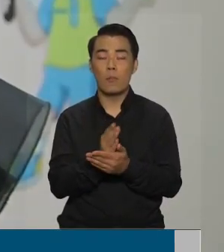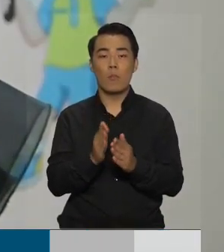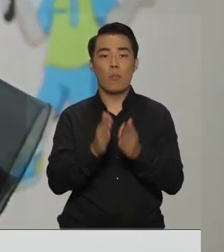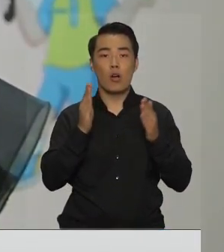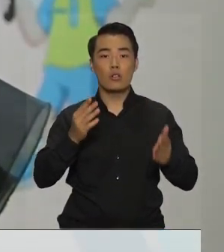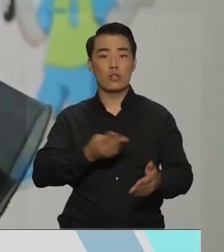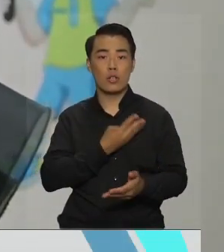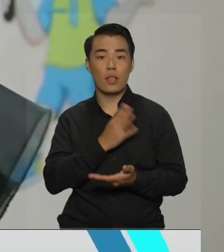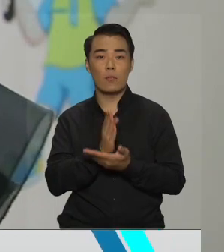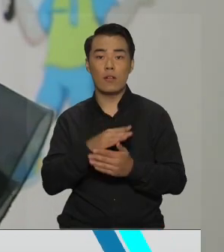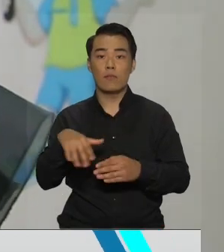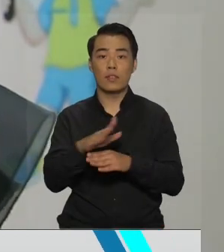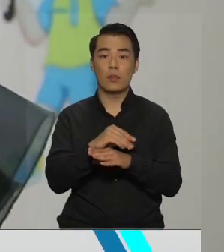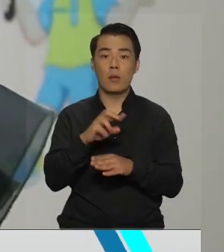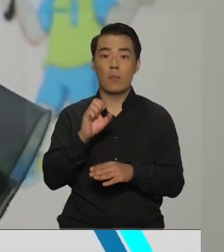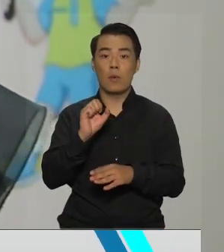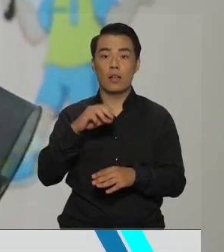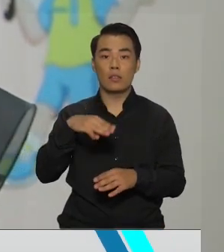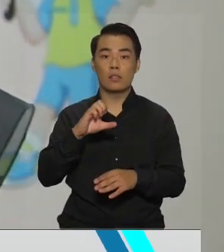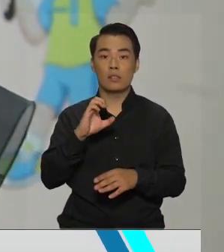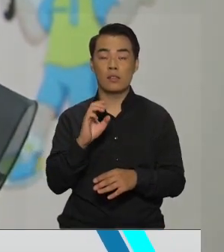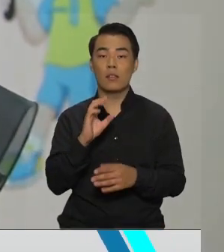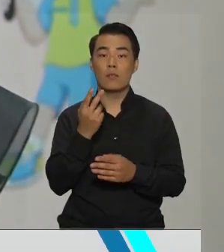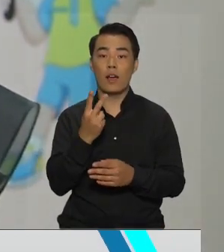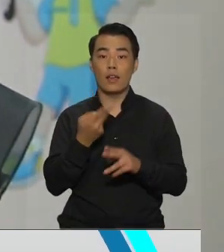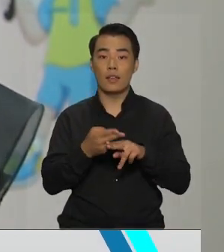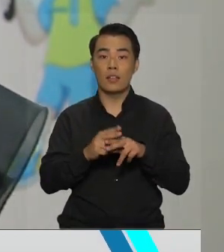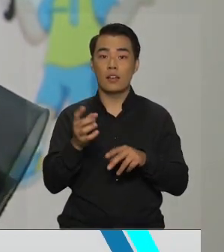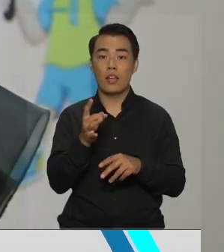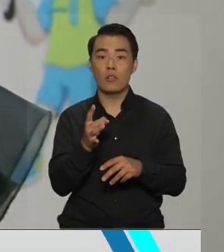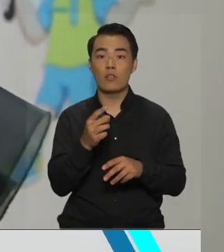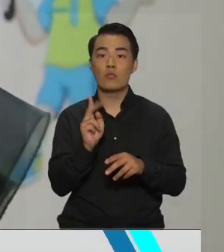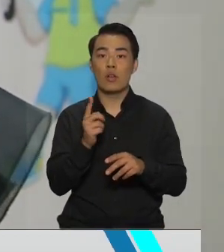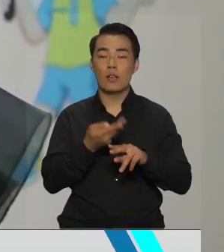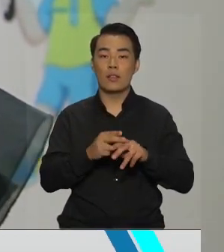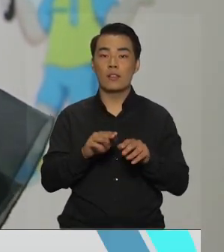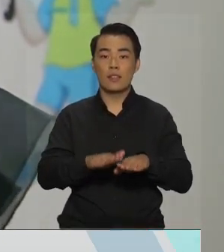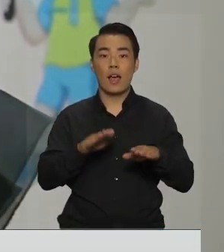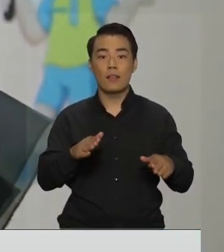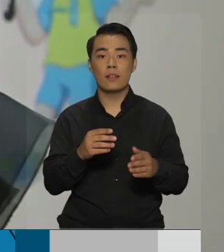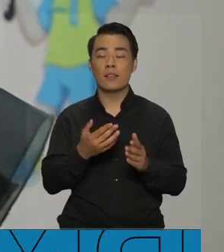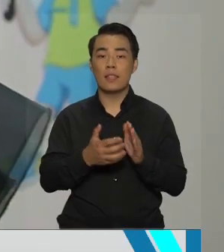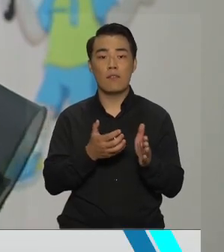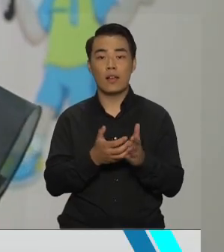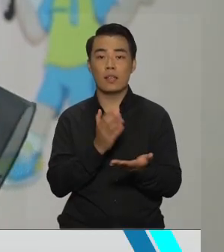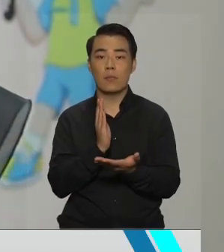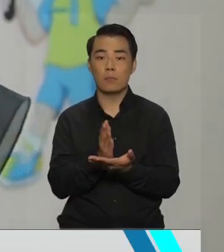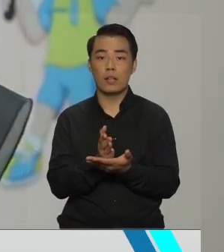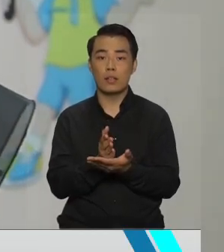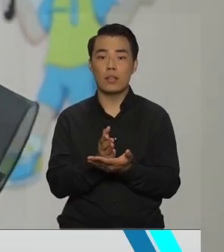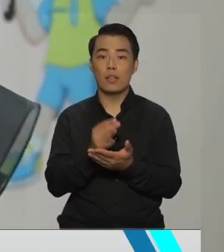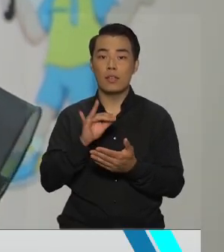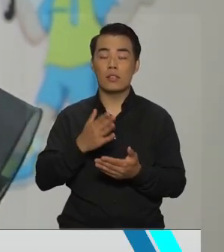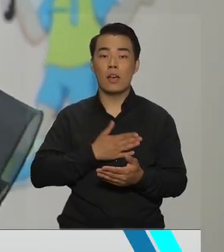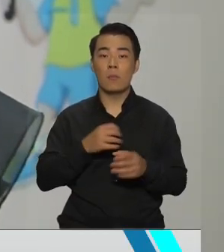большой. Батыс-2, вы сами знаете, что какой район. Тут нехватка детских садов, мест в детских садах. Поэтому